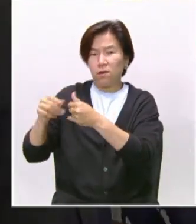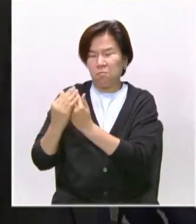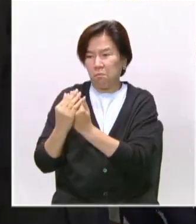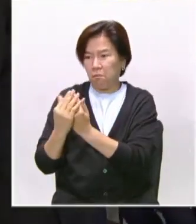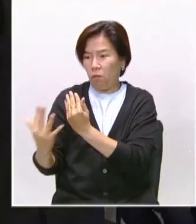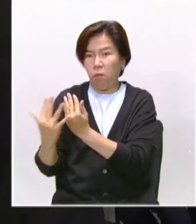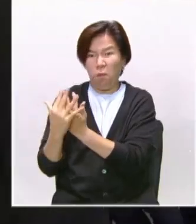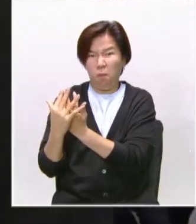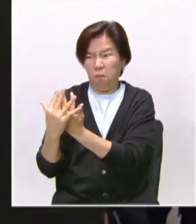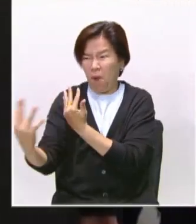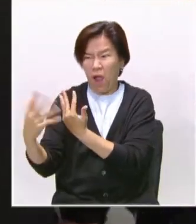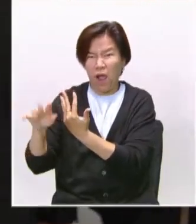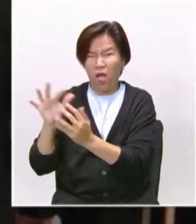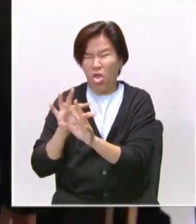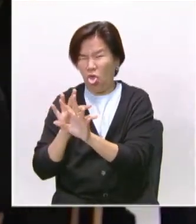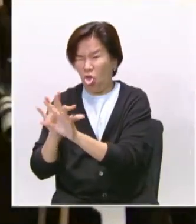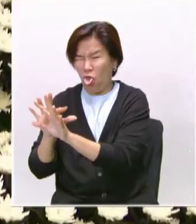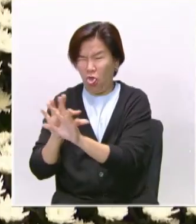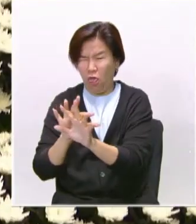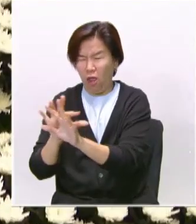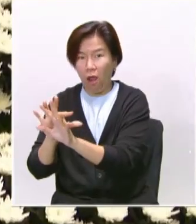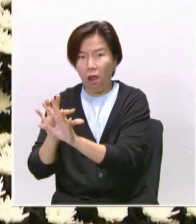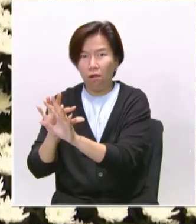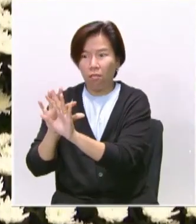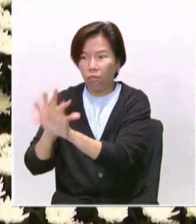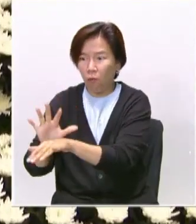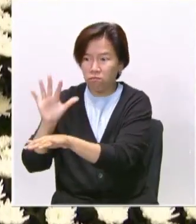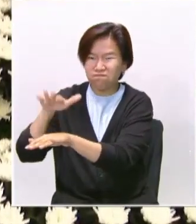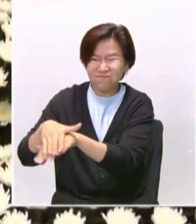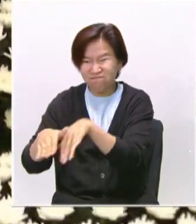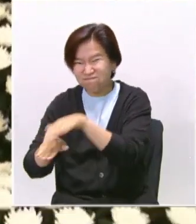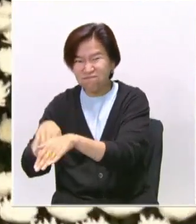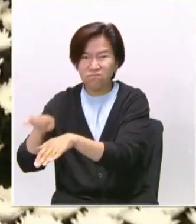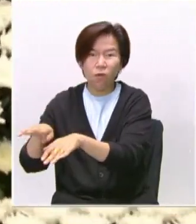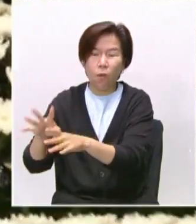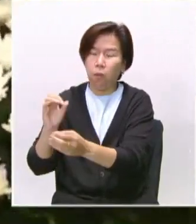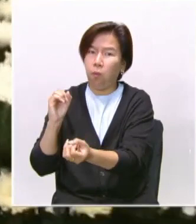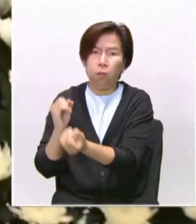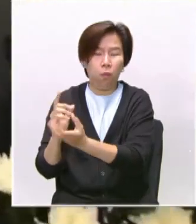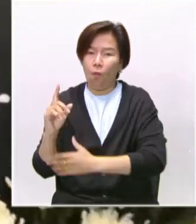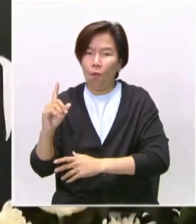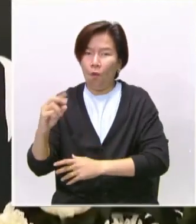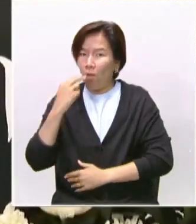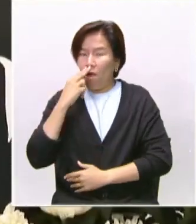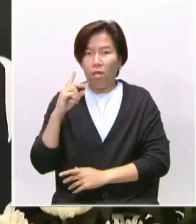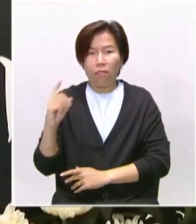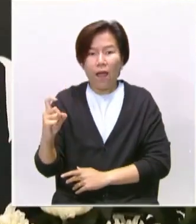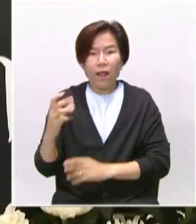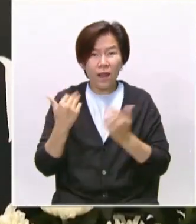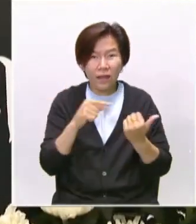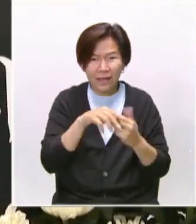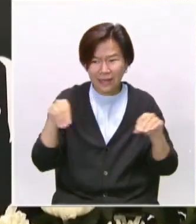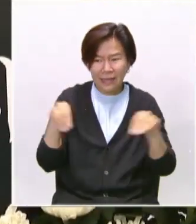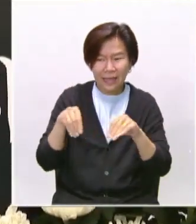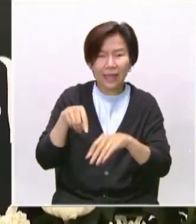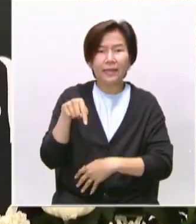นที่แท่นเคารพผู้เสียชีวิตและอนุสรณ์สถานซึ่งจัดขึ้นมาเป็นการชั่วคราวครับอยู่บริเวณใกล้กันกับต